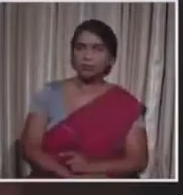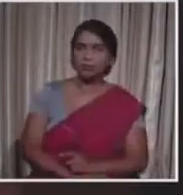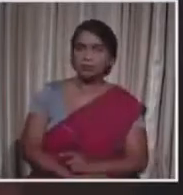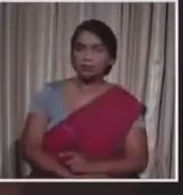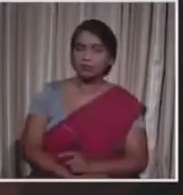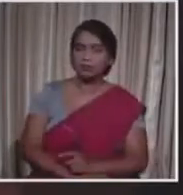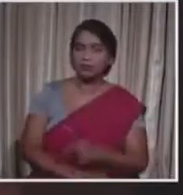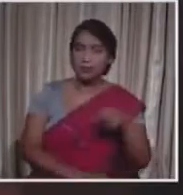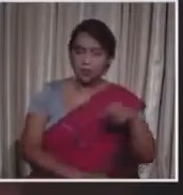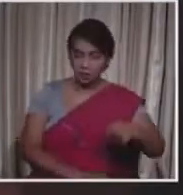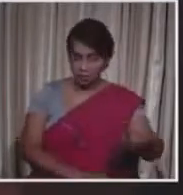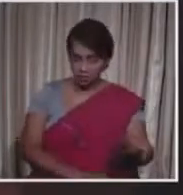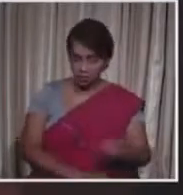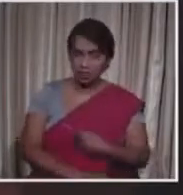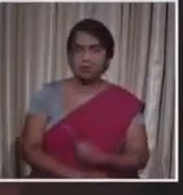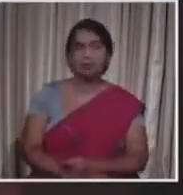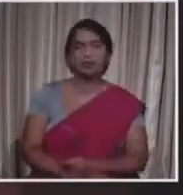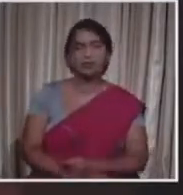అద దినే